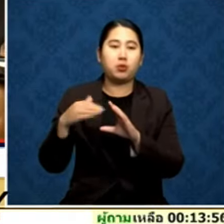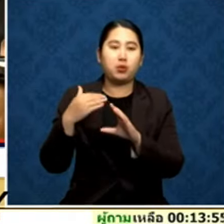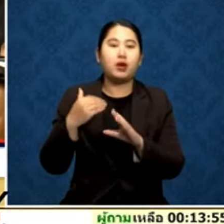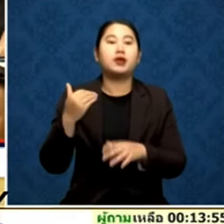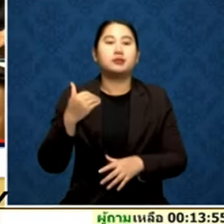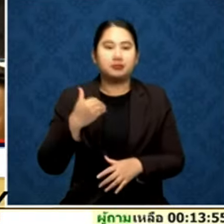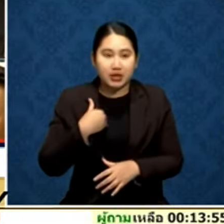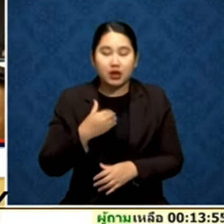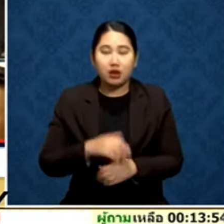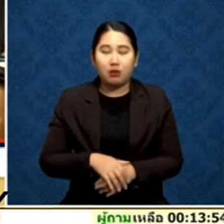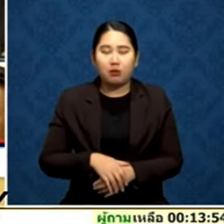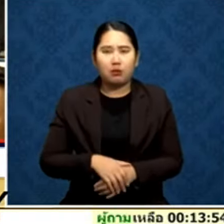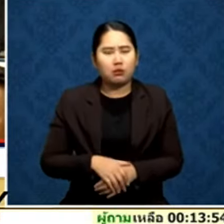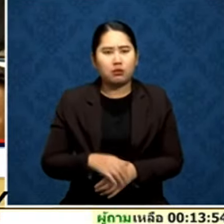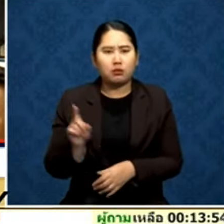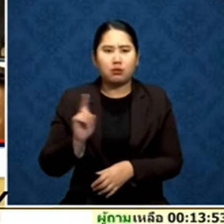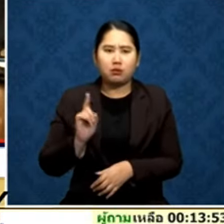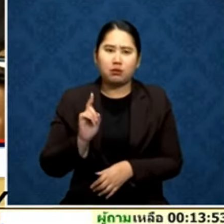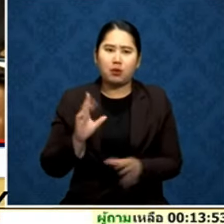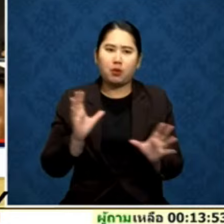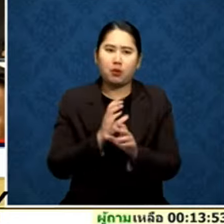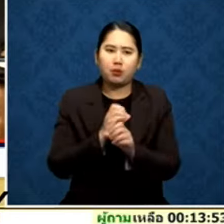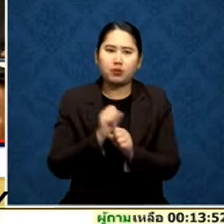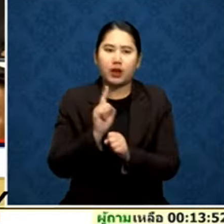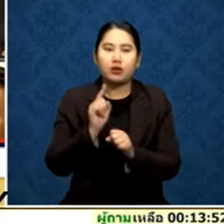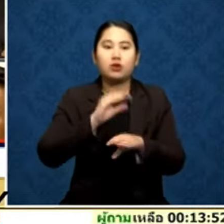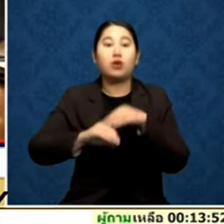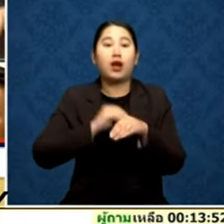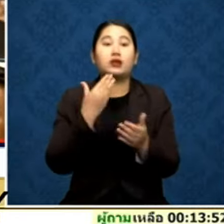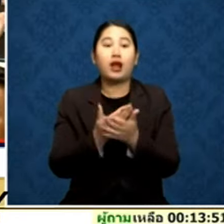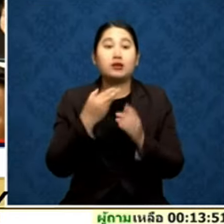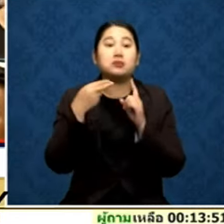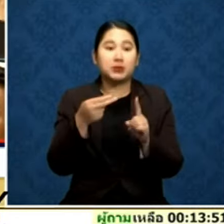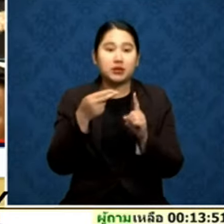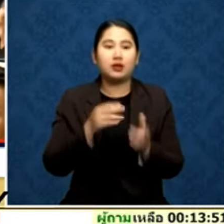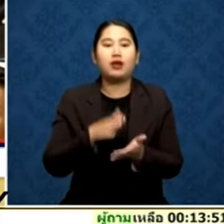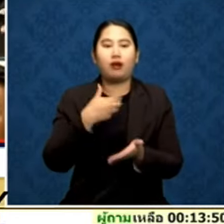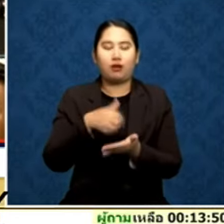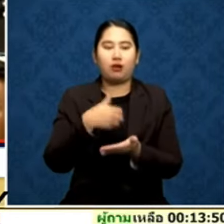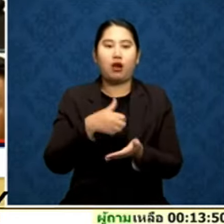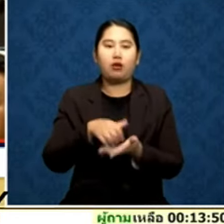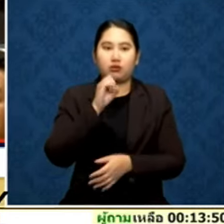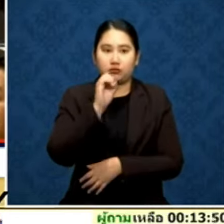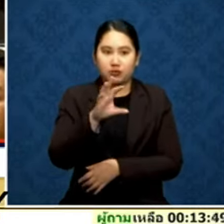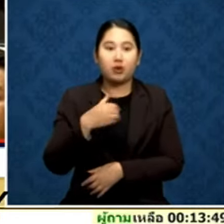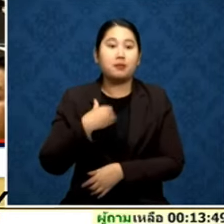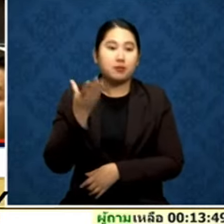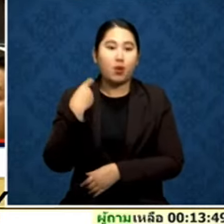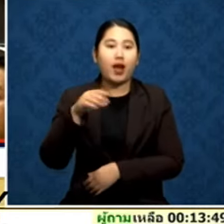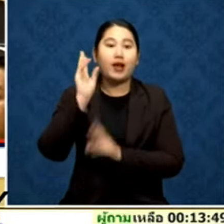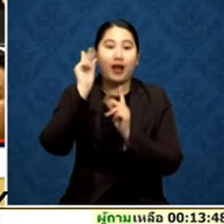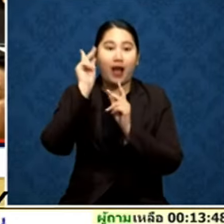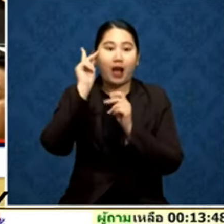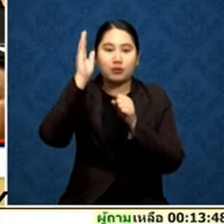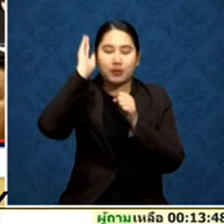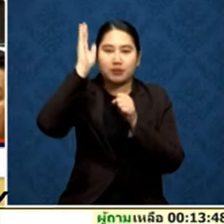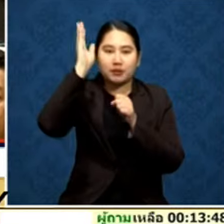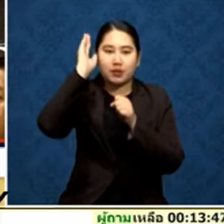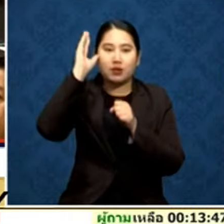ว่ามันเกิดอะไรขึ้นกันแน่กับโครงการดิจิตอลวอลเล็ตนะคะเมื่อวานนี้ในเนื้อหาที่ได้มีการแถลงเนี่ยก็มีในส่วน